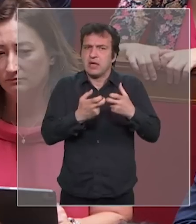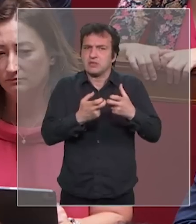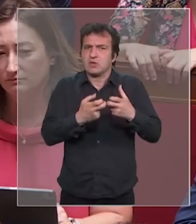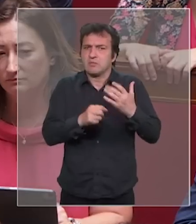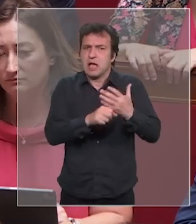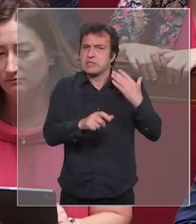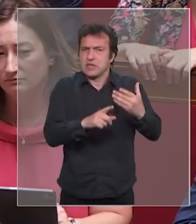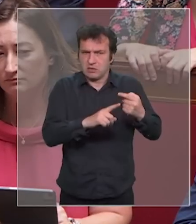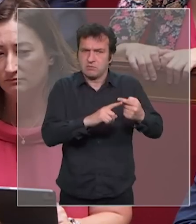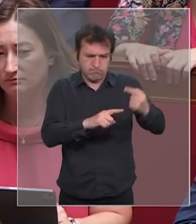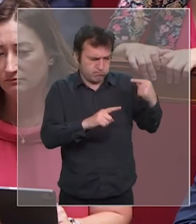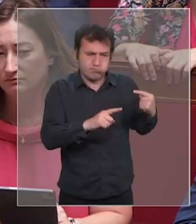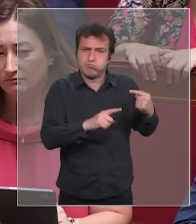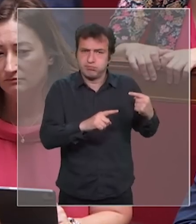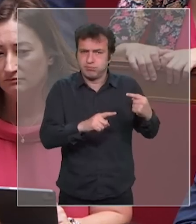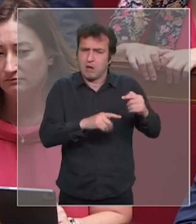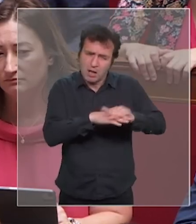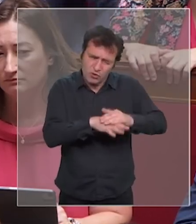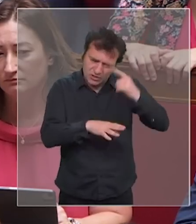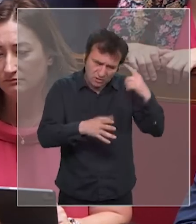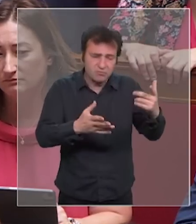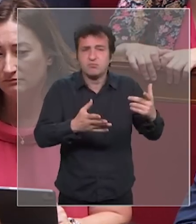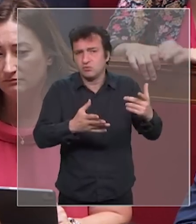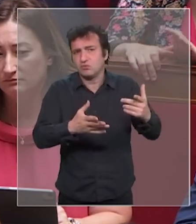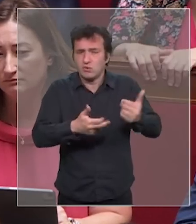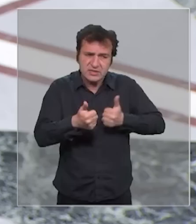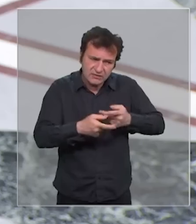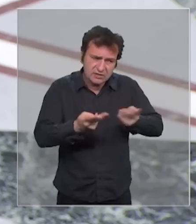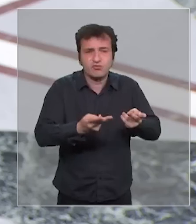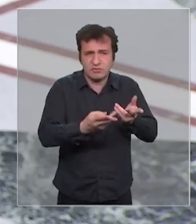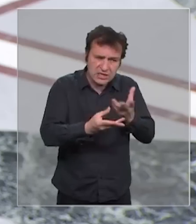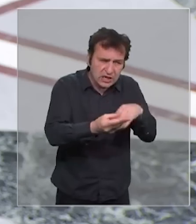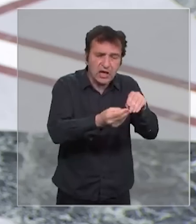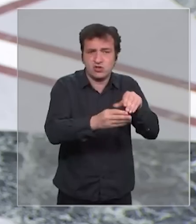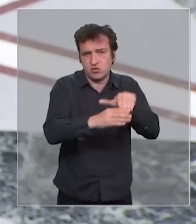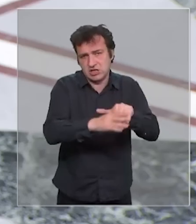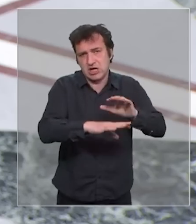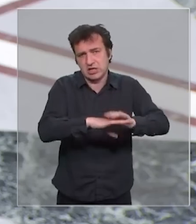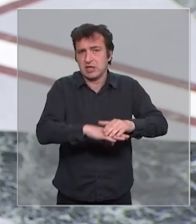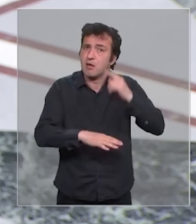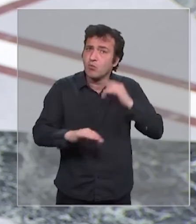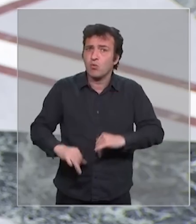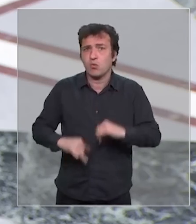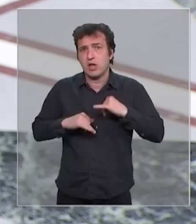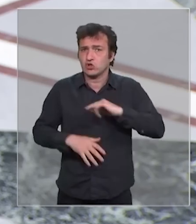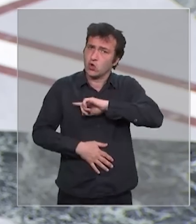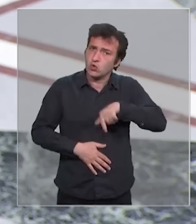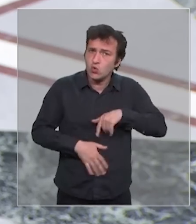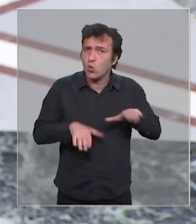équipements publics, pour renforcer l'accès aux services publics dans ces quartiers. Et vis-à-vis de la jeunesse, Madame la Présidente Chatelain, nous avons agi tout au